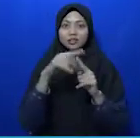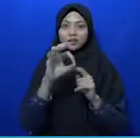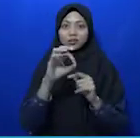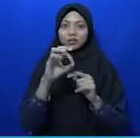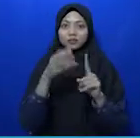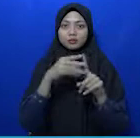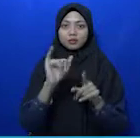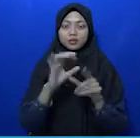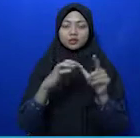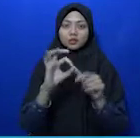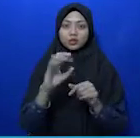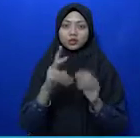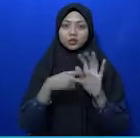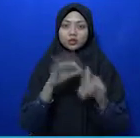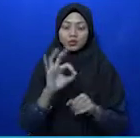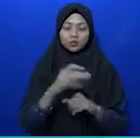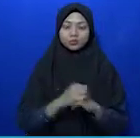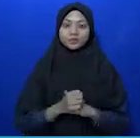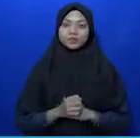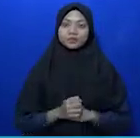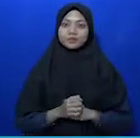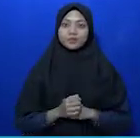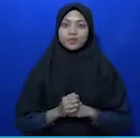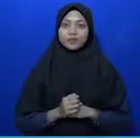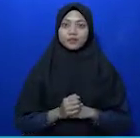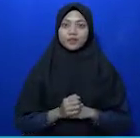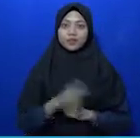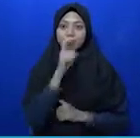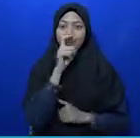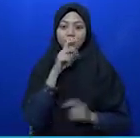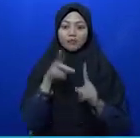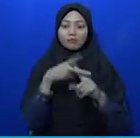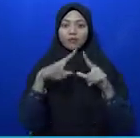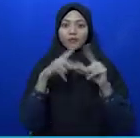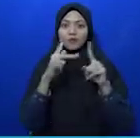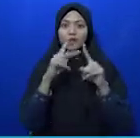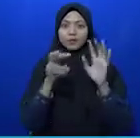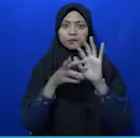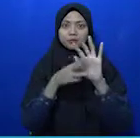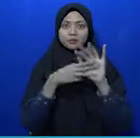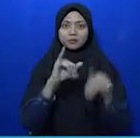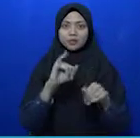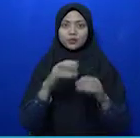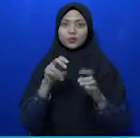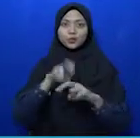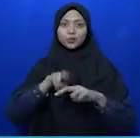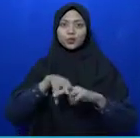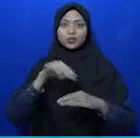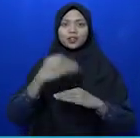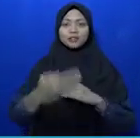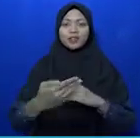Fahmi, monggo duduk di depan. Ya, ini profilnya Pak Fahmi di